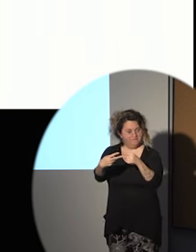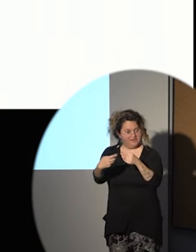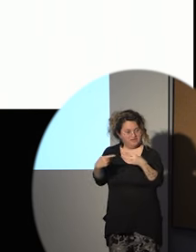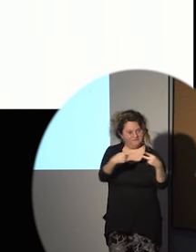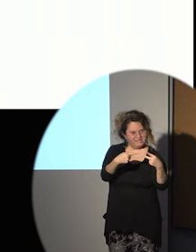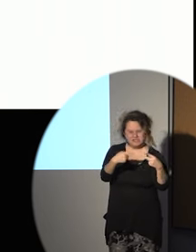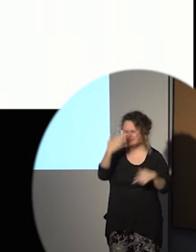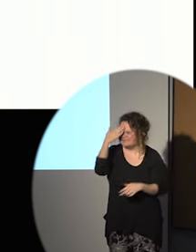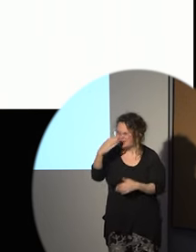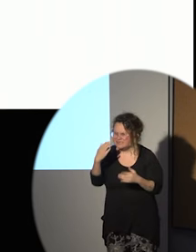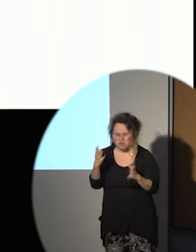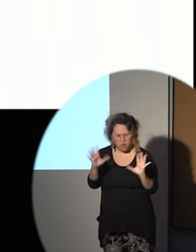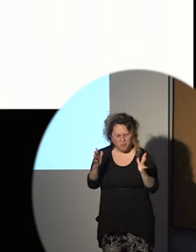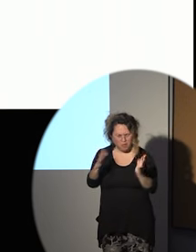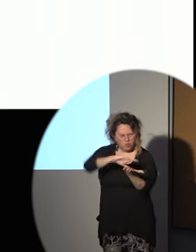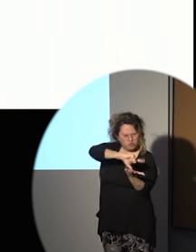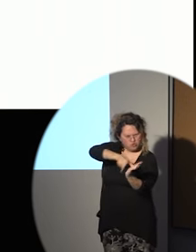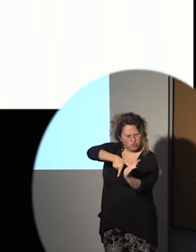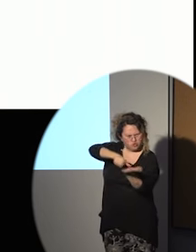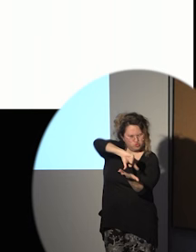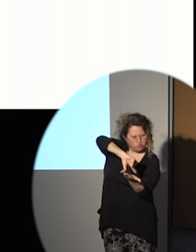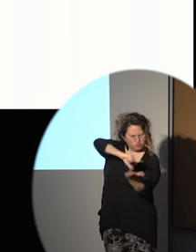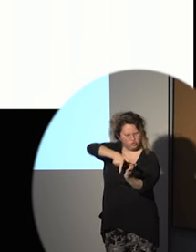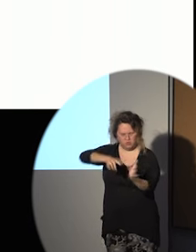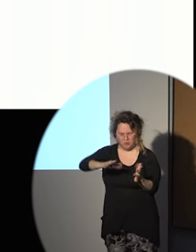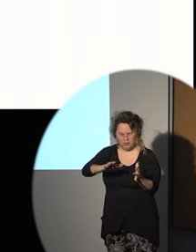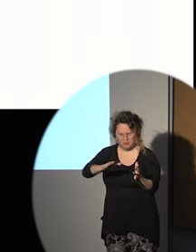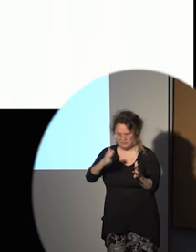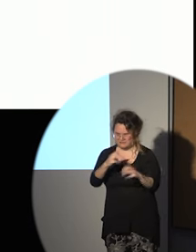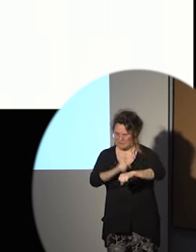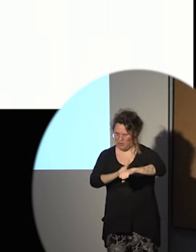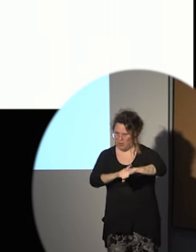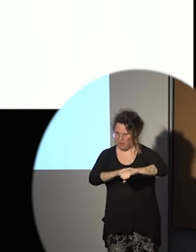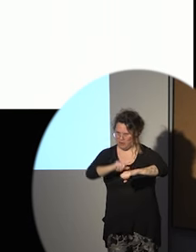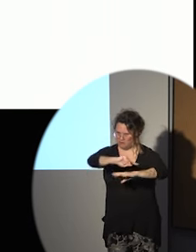sens elle tourne ? Aiguille d'une montre ou le sens contraire ?